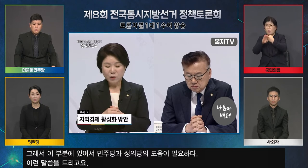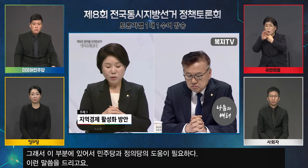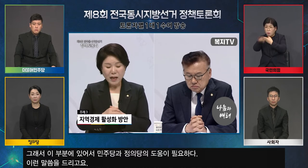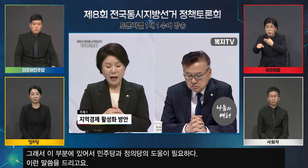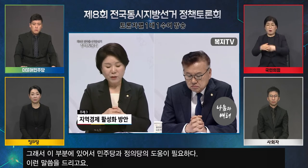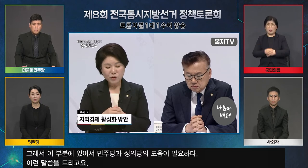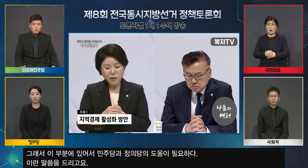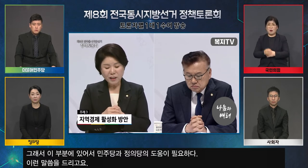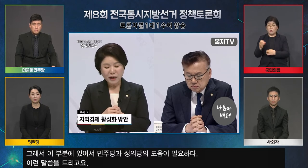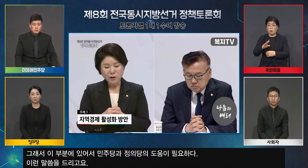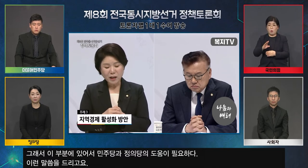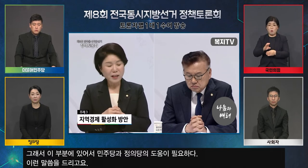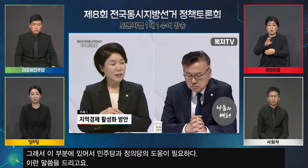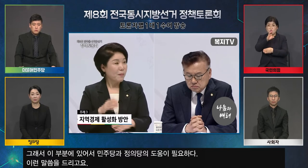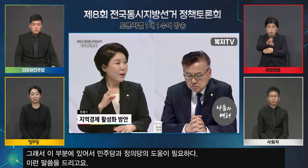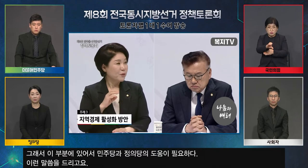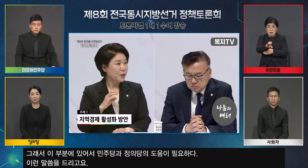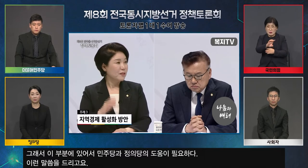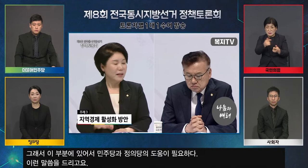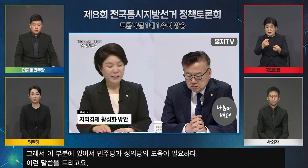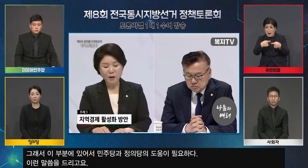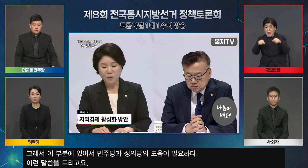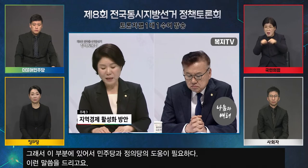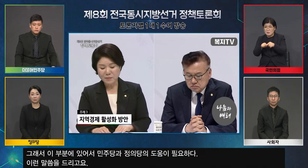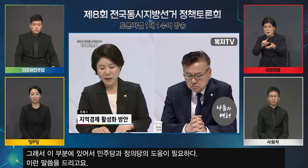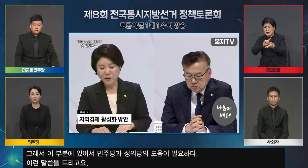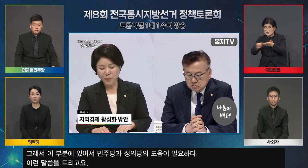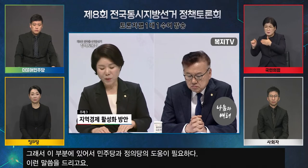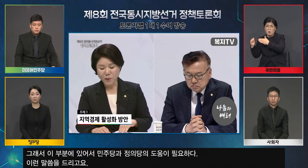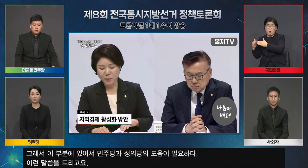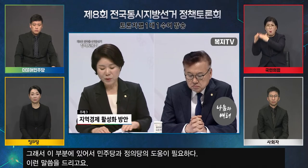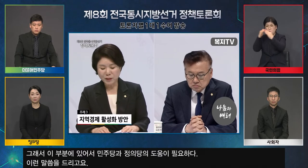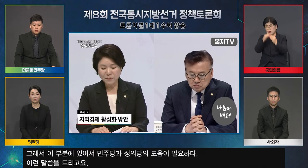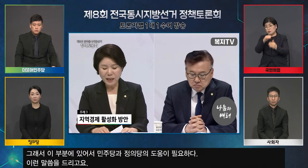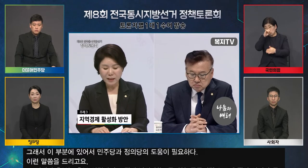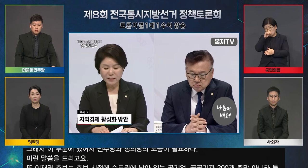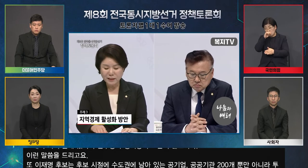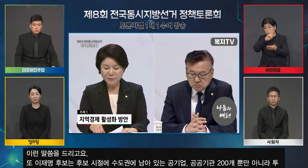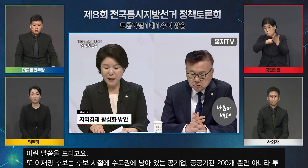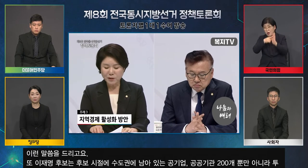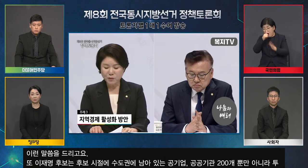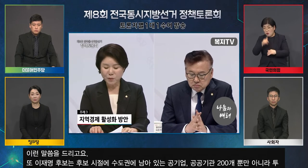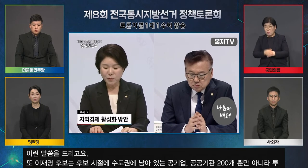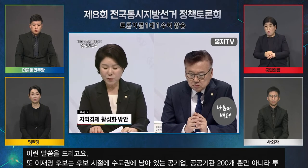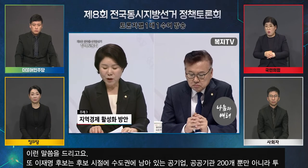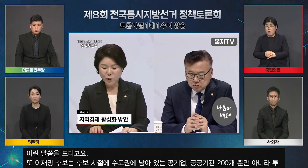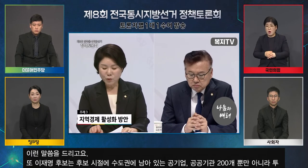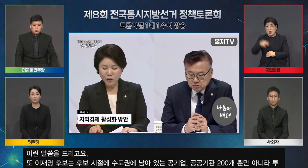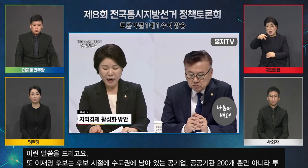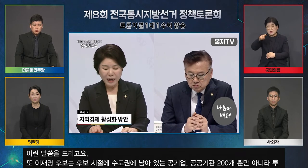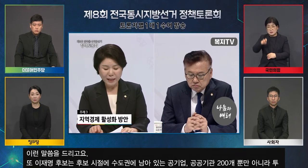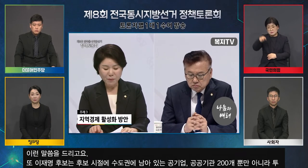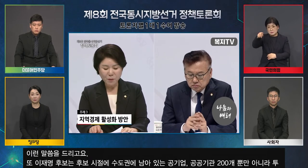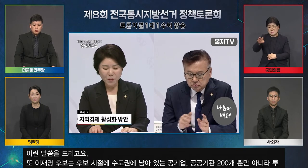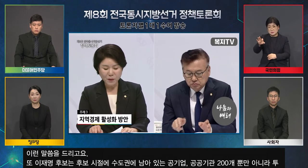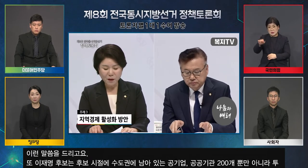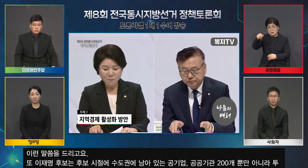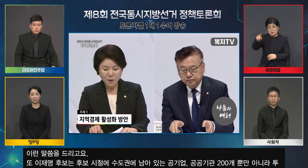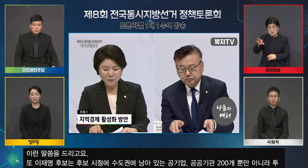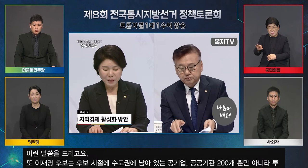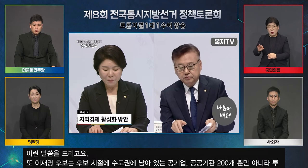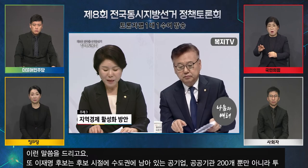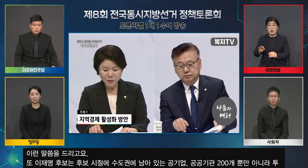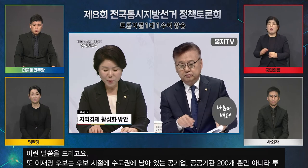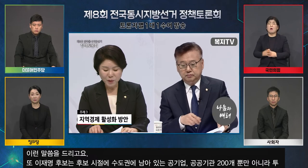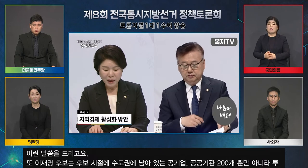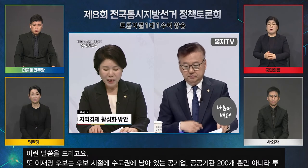투자, 추정기관도 함께 지방으로 이전한다고 말씀하셨고 또 심상정 후보는 국회 대법원